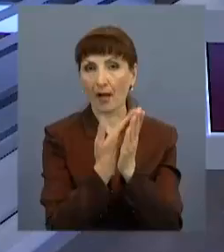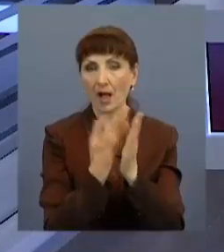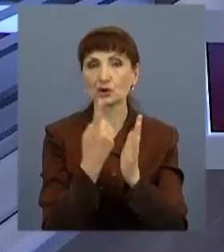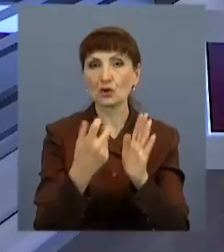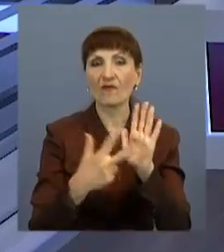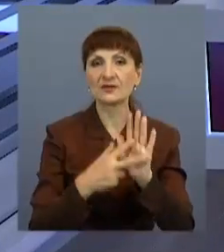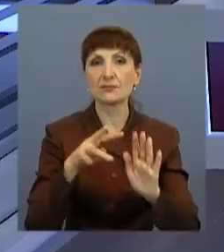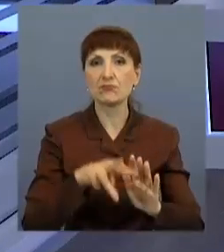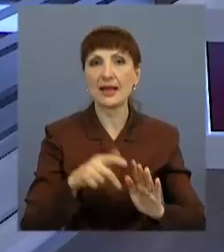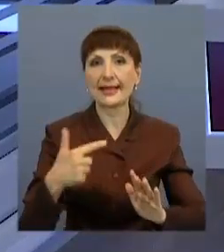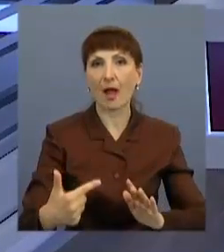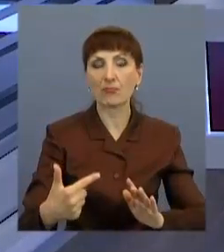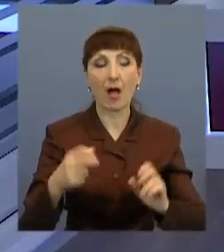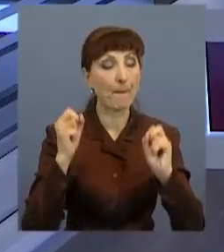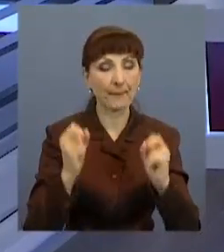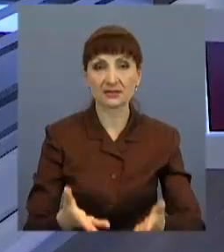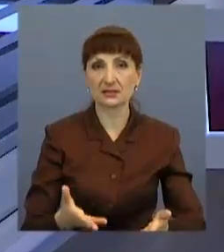108 миллиграмм опасная концентрация.